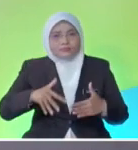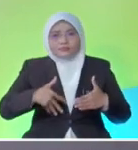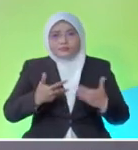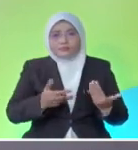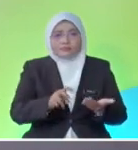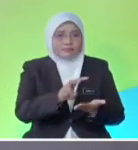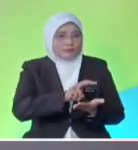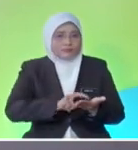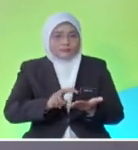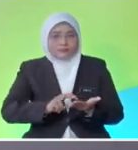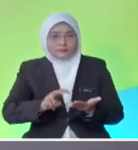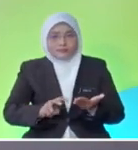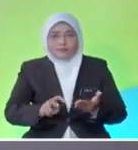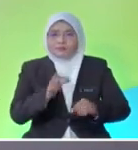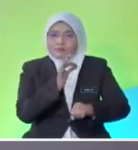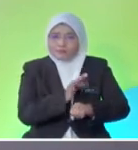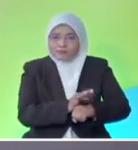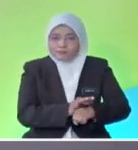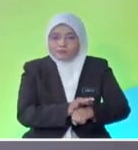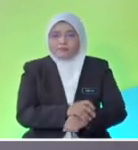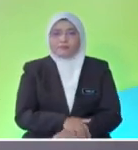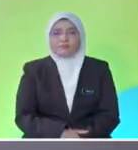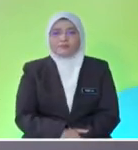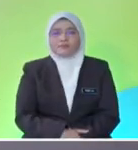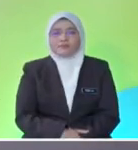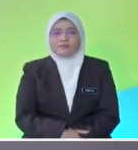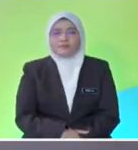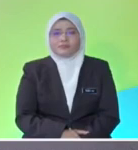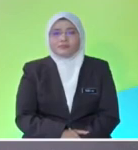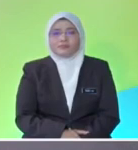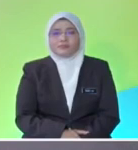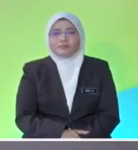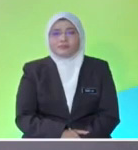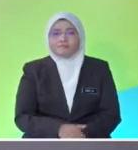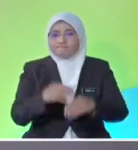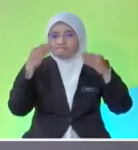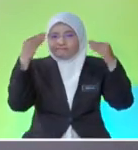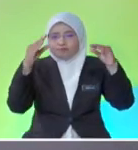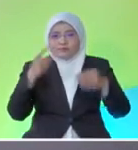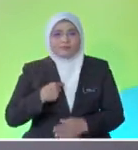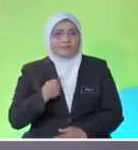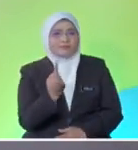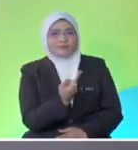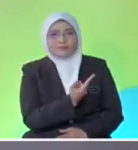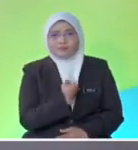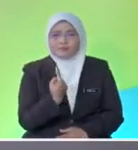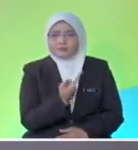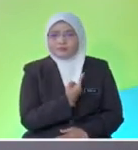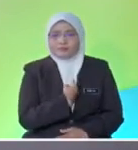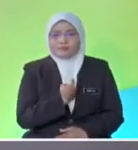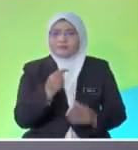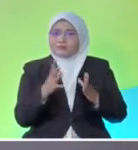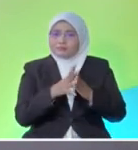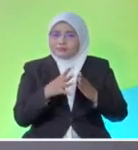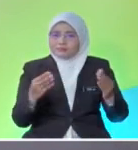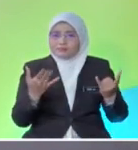ni jam yang pertama hingga ke 12 cikgu. Cikgu, kelas kita telah pun tiba di penghujungnya. Saya nak minta cikgu untuk berikan